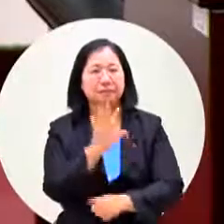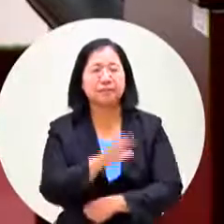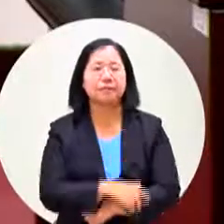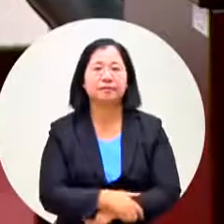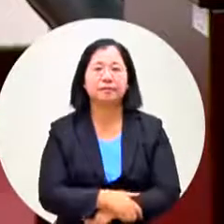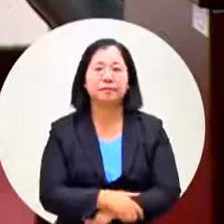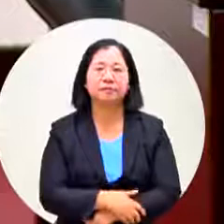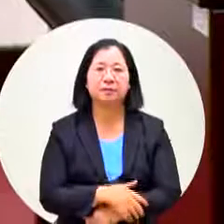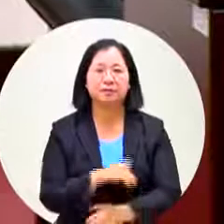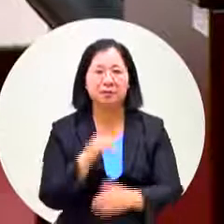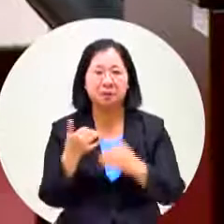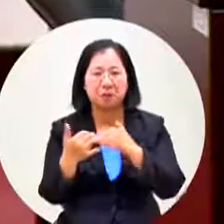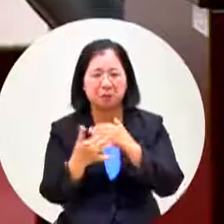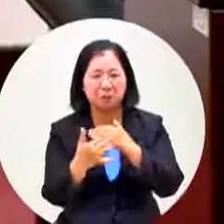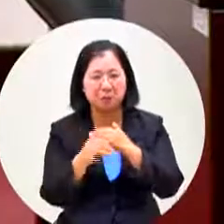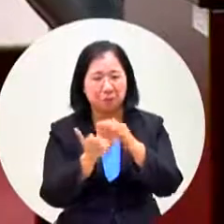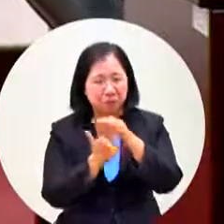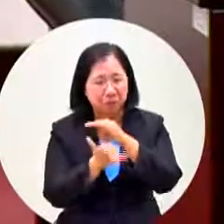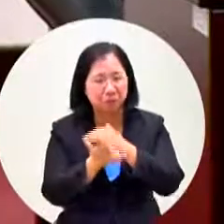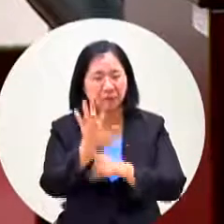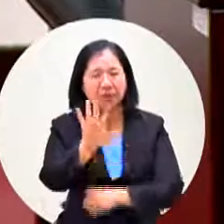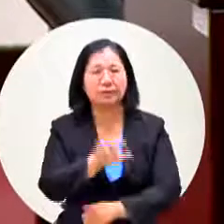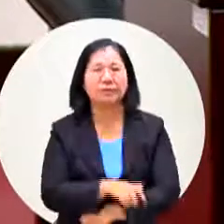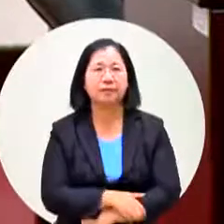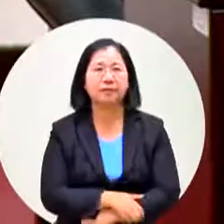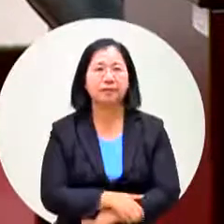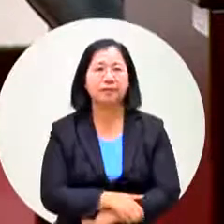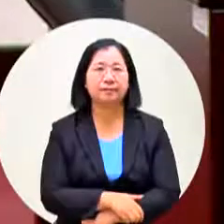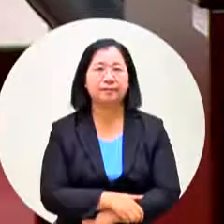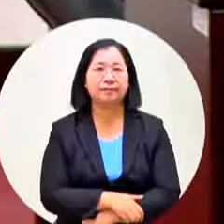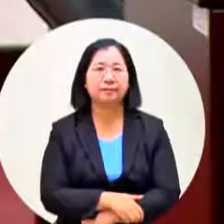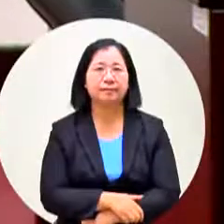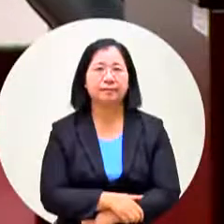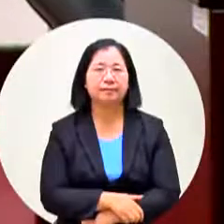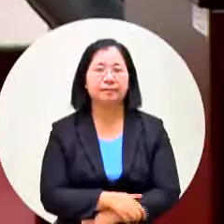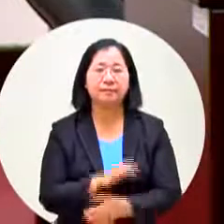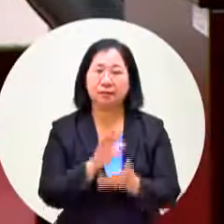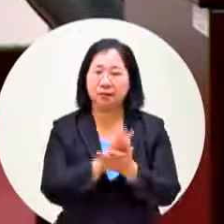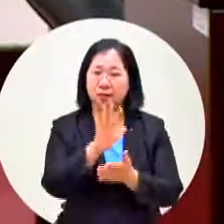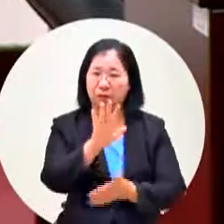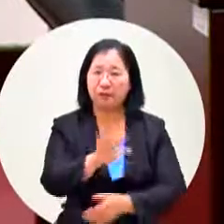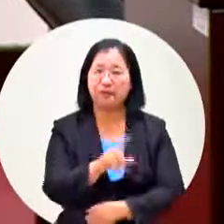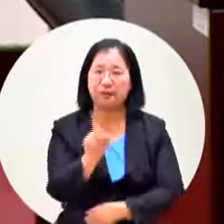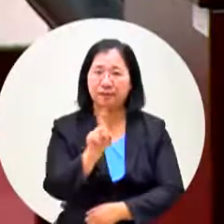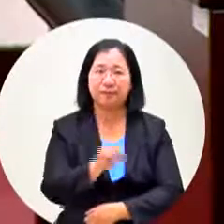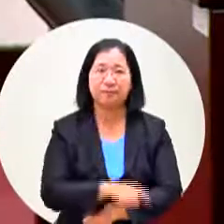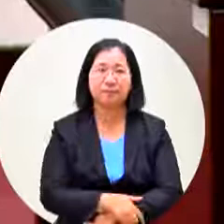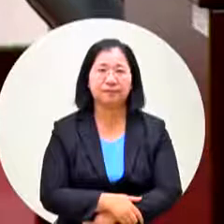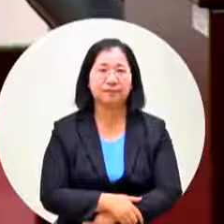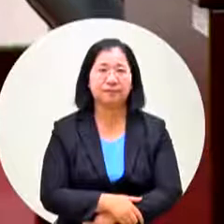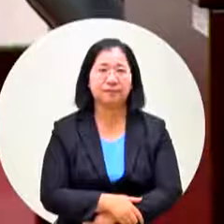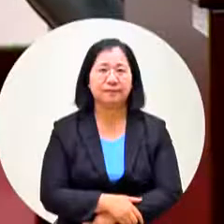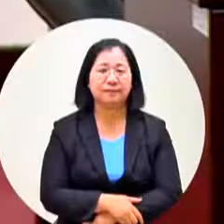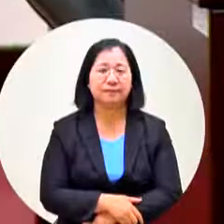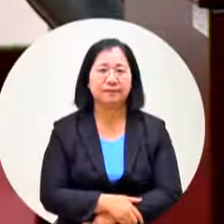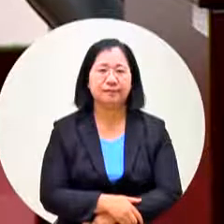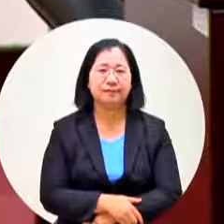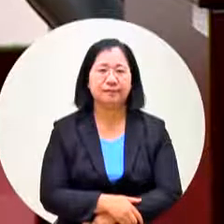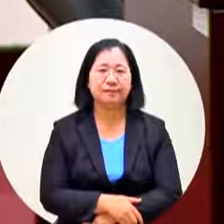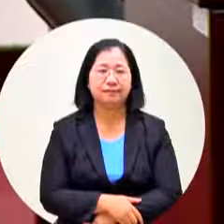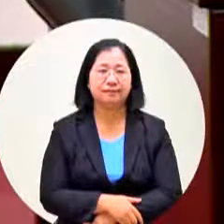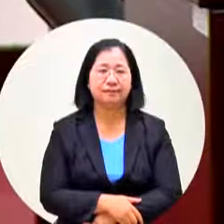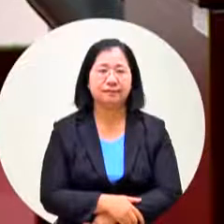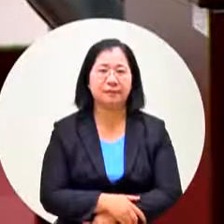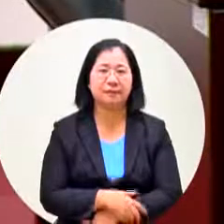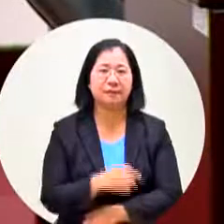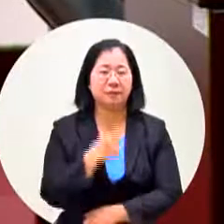啊，攻击咱爱稳住啦吼，因为未来吼，啊，佫有真济啊个即个啊